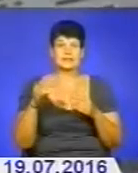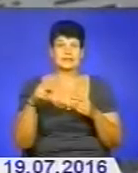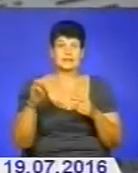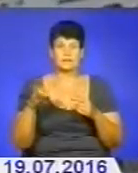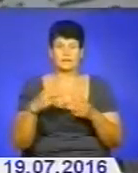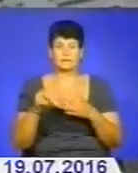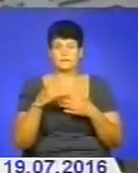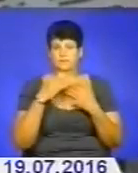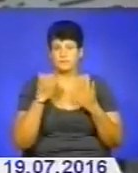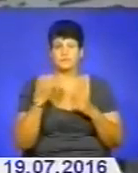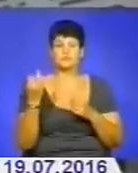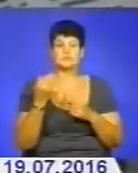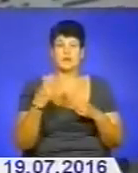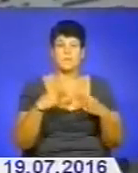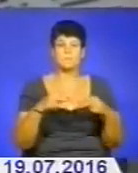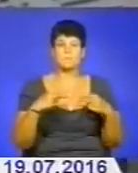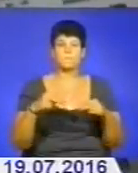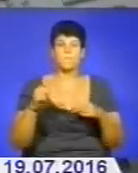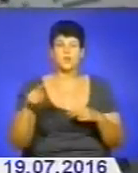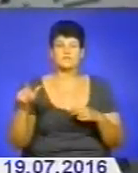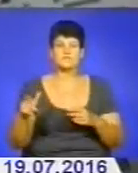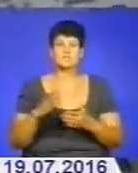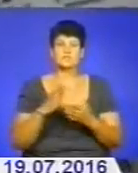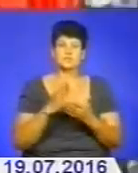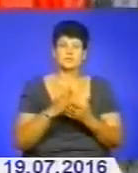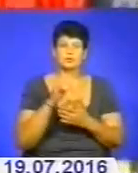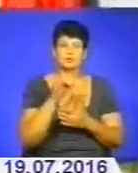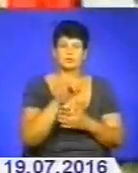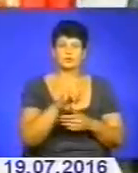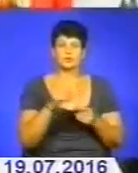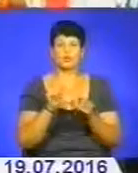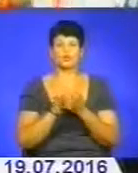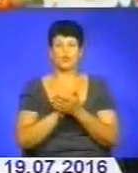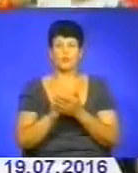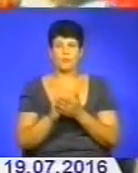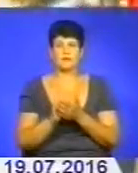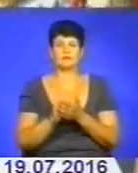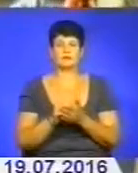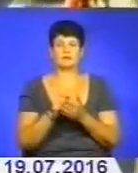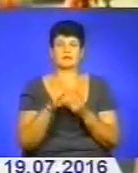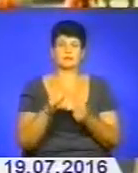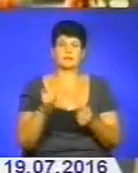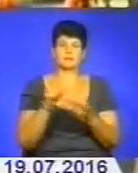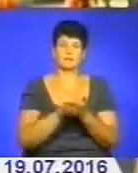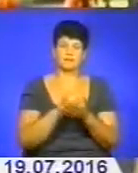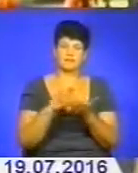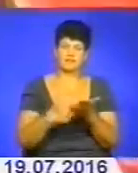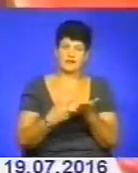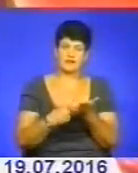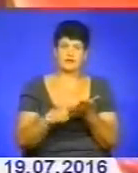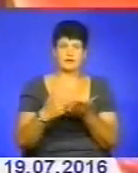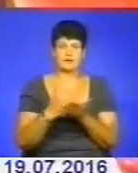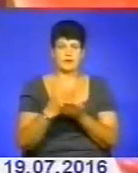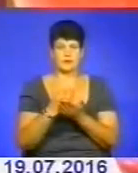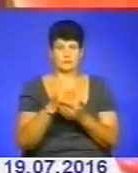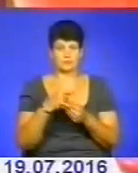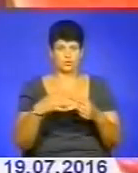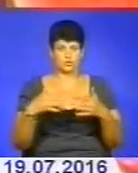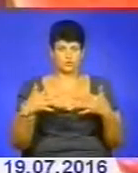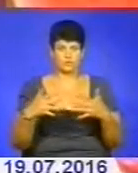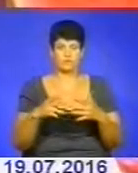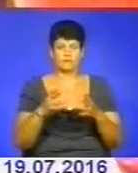на кілограм відповідає нормі. Споживати дині рекомендуємо тільки при наявності експертного висновку. Якщо є експертний висновок на диню, значить ми